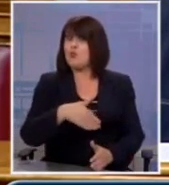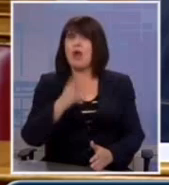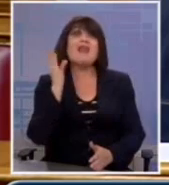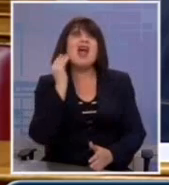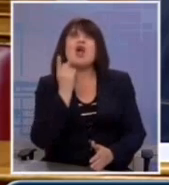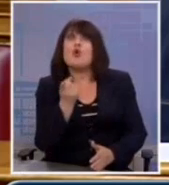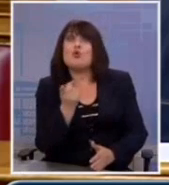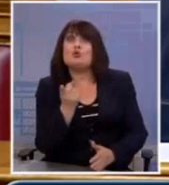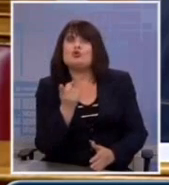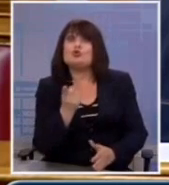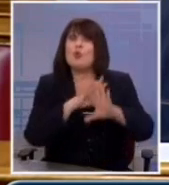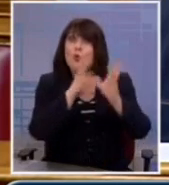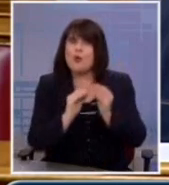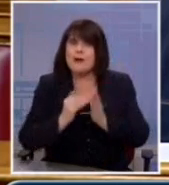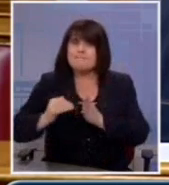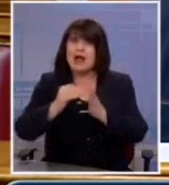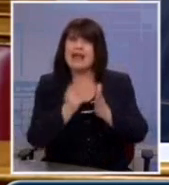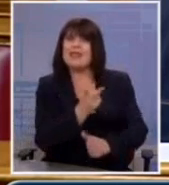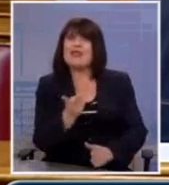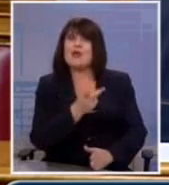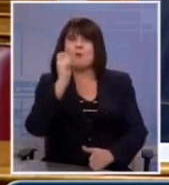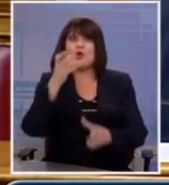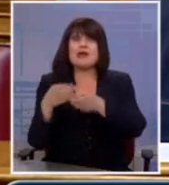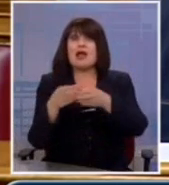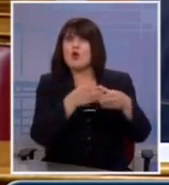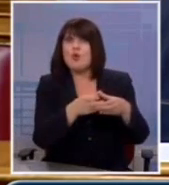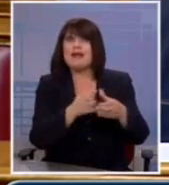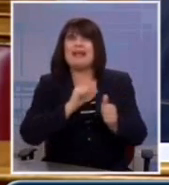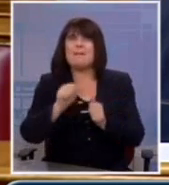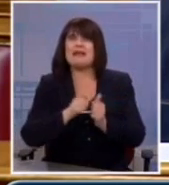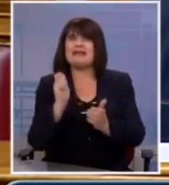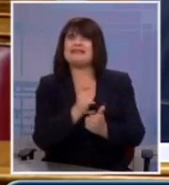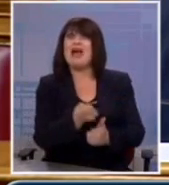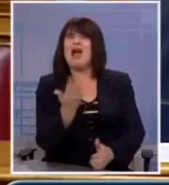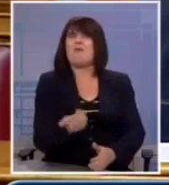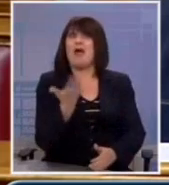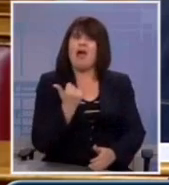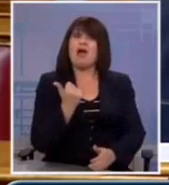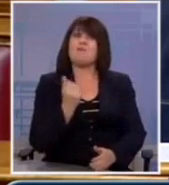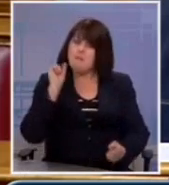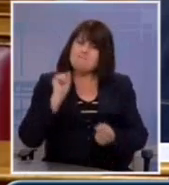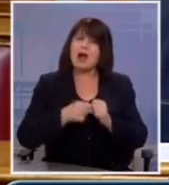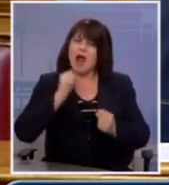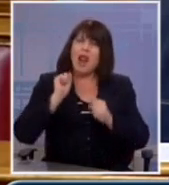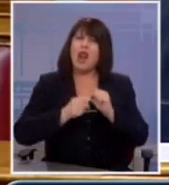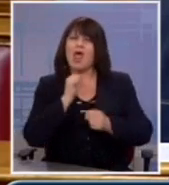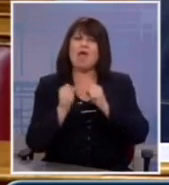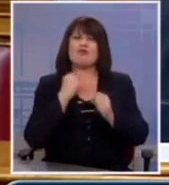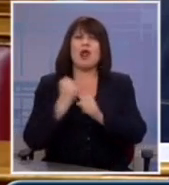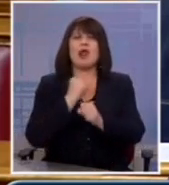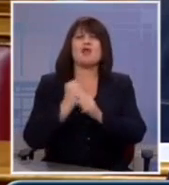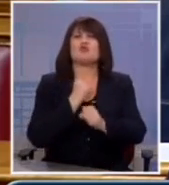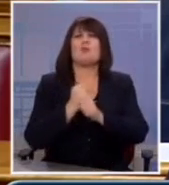ακούτε. Το σύνολο των υπαλλήλων των δύο κομμάτων εδώ και μήνες είναι απλήρωτοι και κάνουν αγώνα αυτοί οι